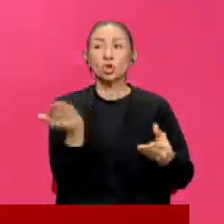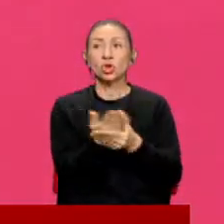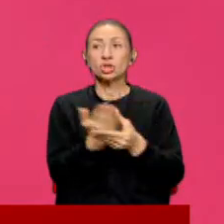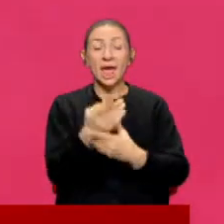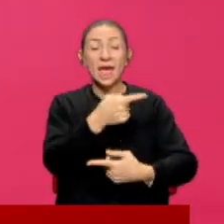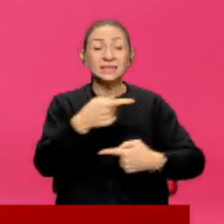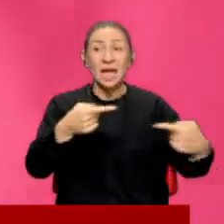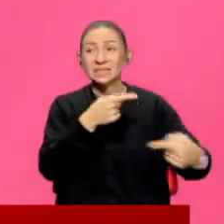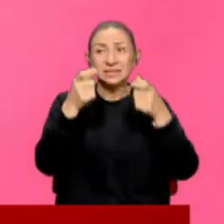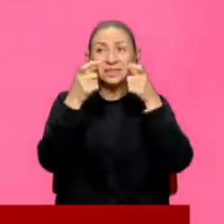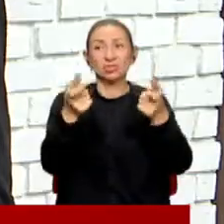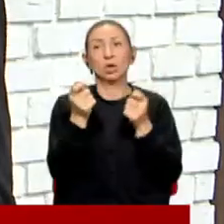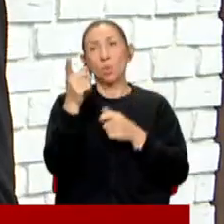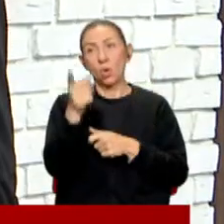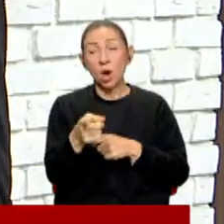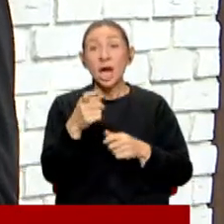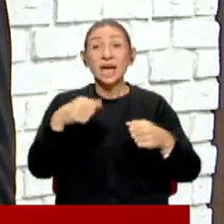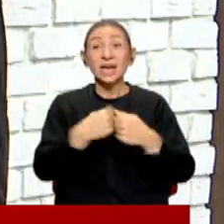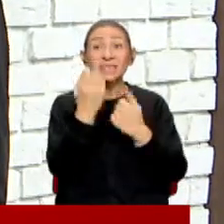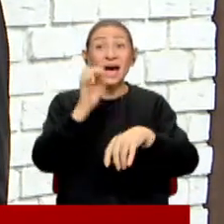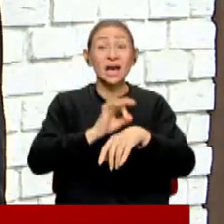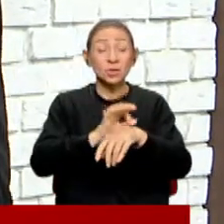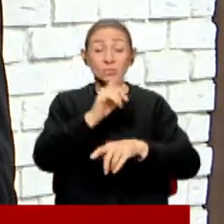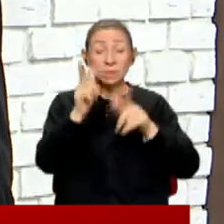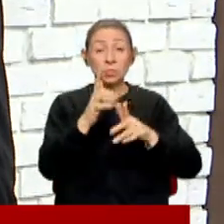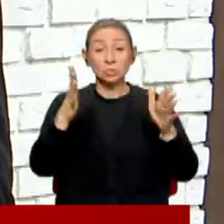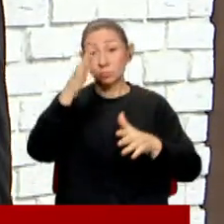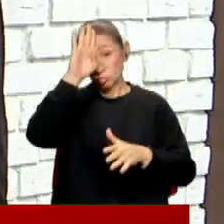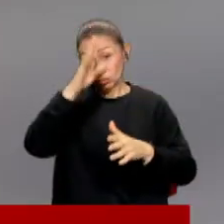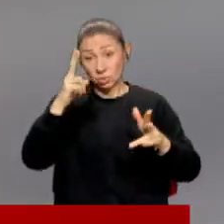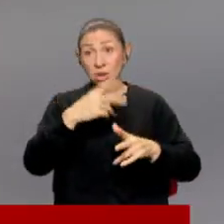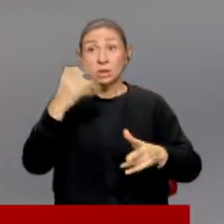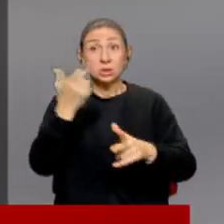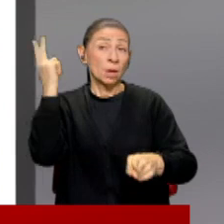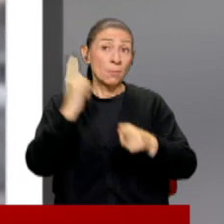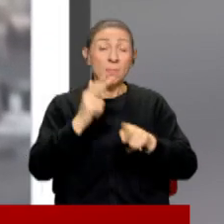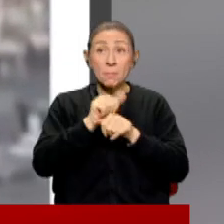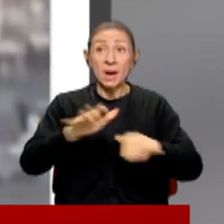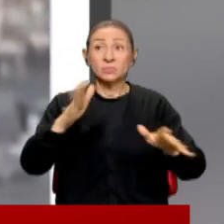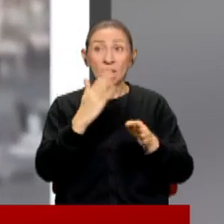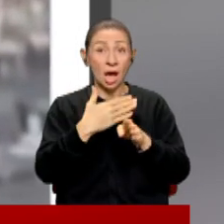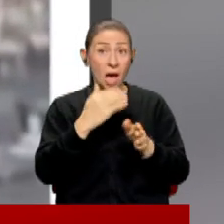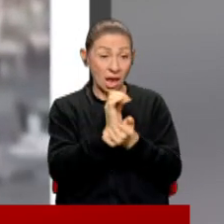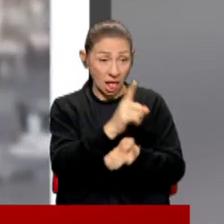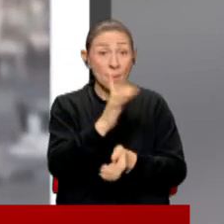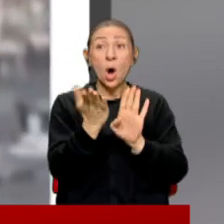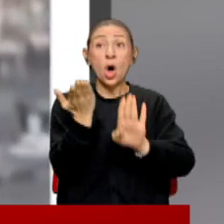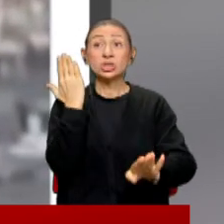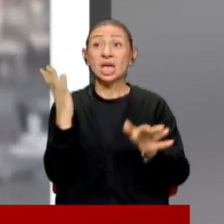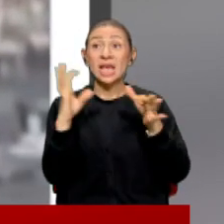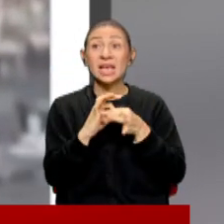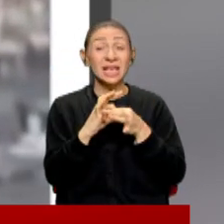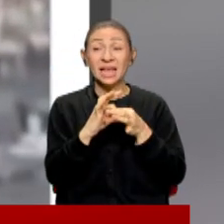dosyadaki eksikliklere dikkat çekiyor. Kaza anının görüntüsünü İstanbul Büyükşehir Belediyesi hızla paylaşmıştı aileyle. Ancak öncesine